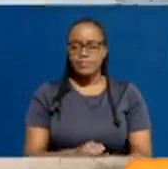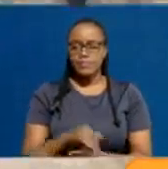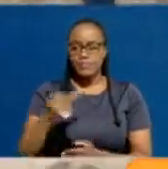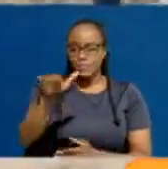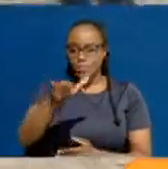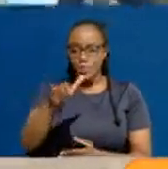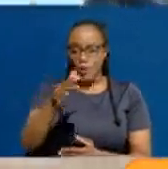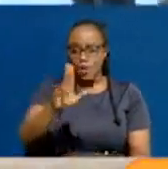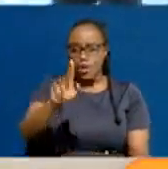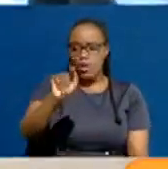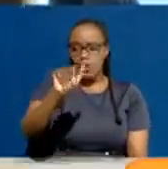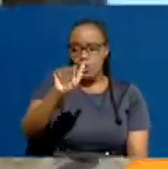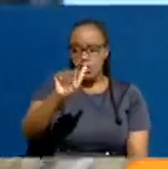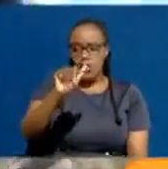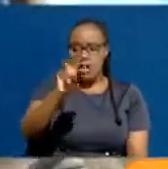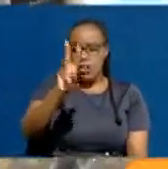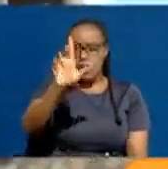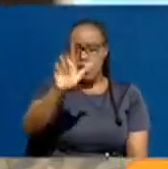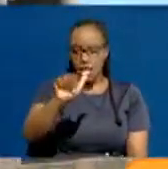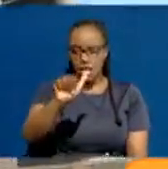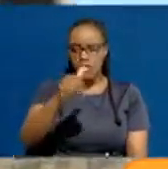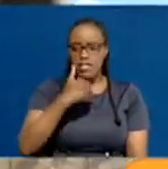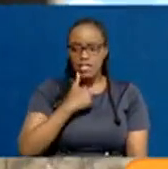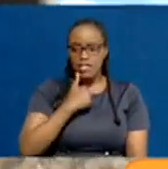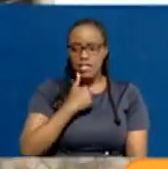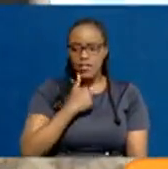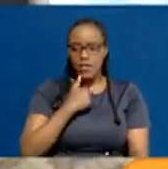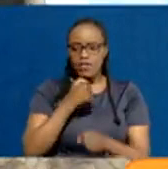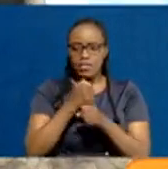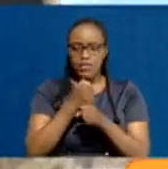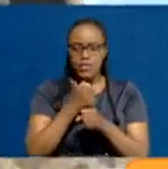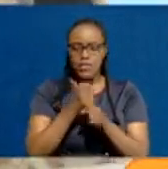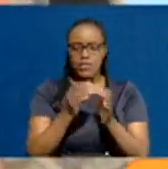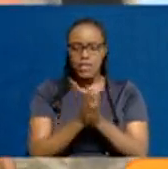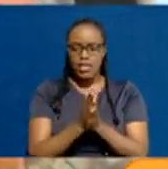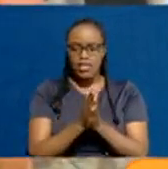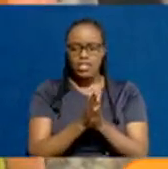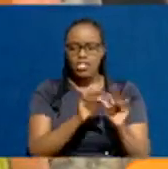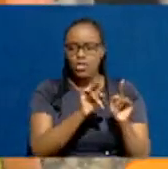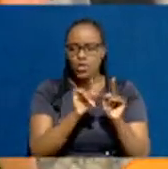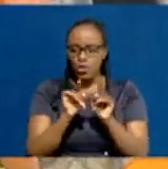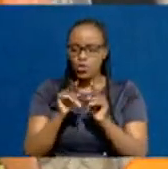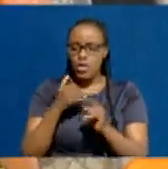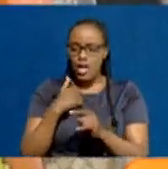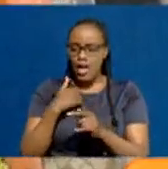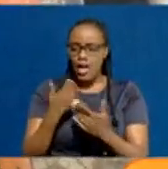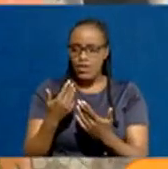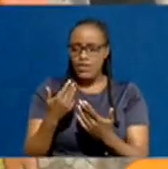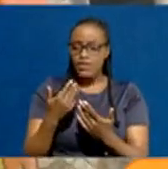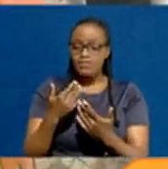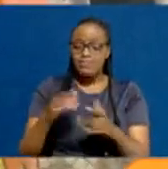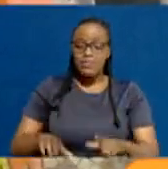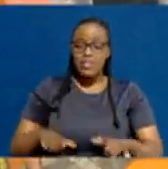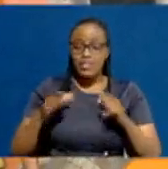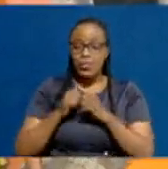Mtaani Utawala, viungani mwa jiji la Nairobi, ndio makazi ya mshambulizi huyo zamani wa Ulinzi Stars na AFC Leopards anapoishi